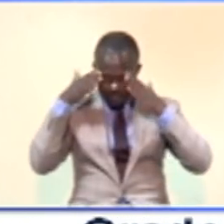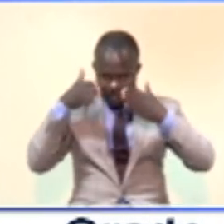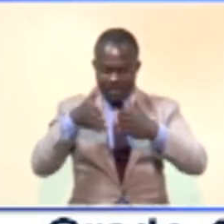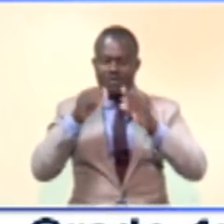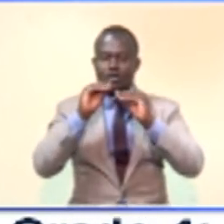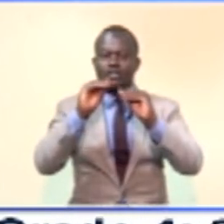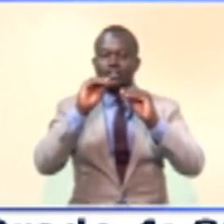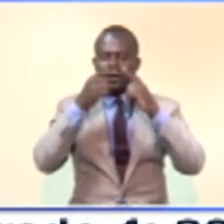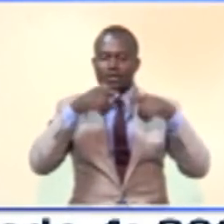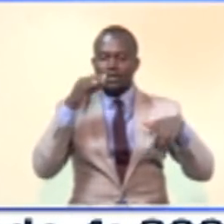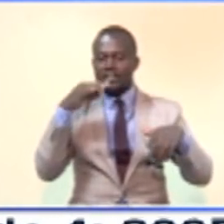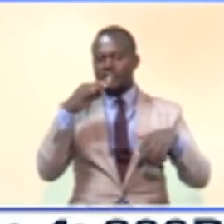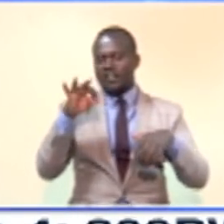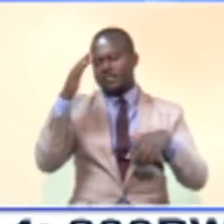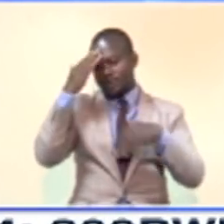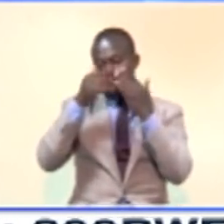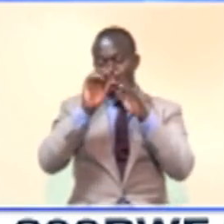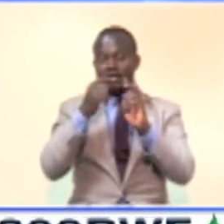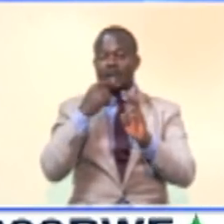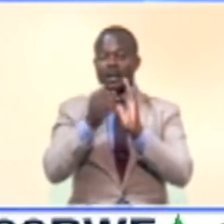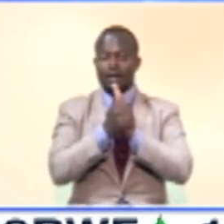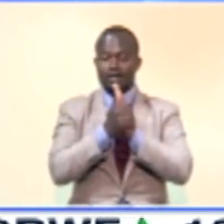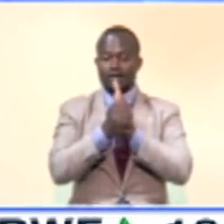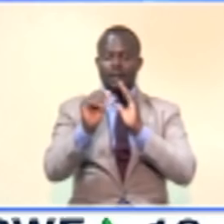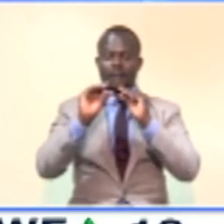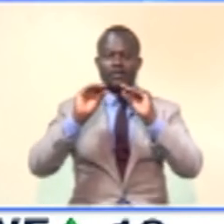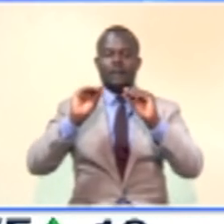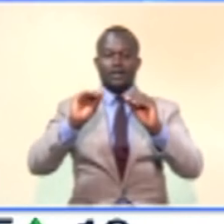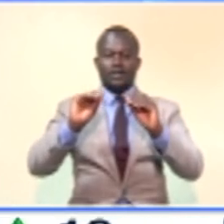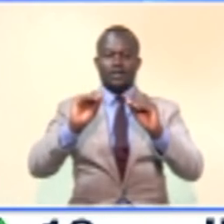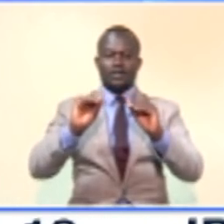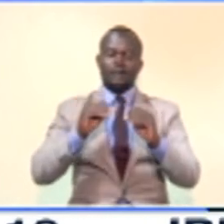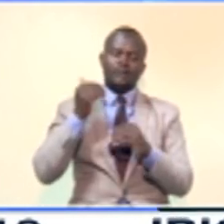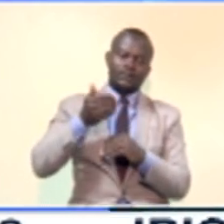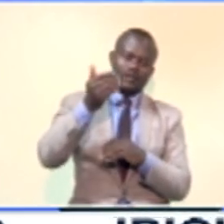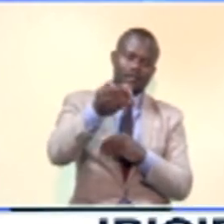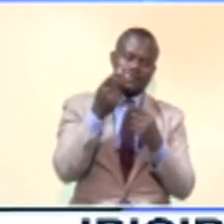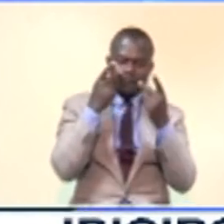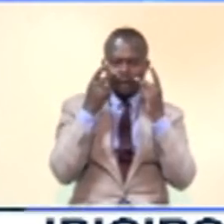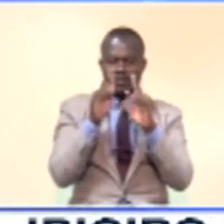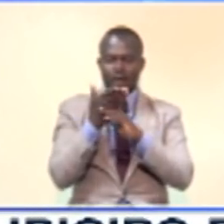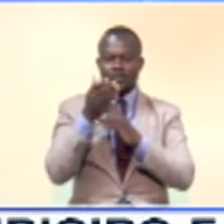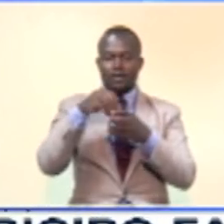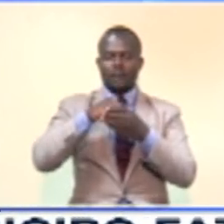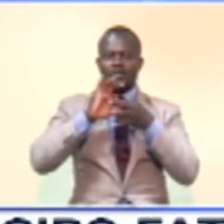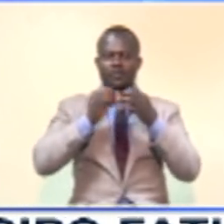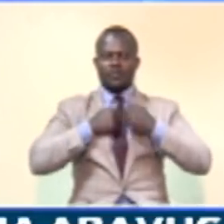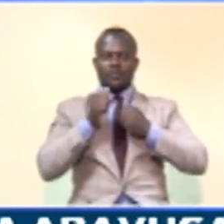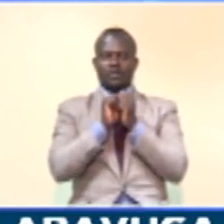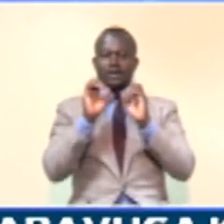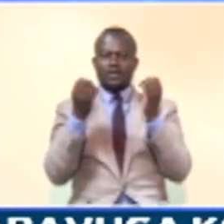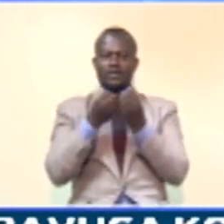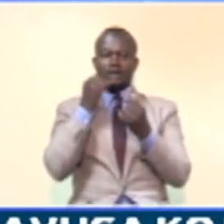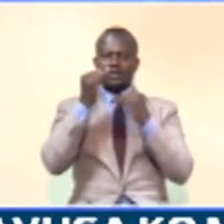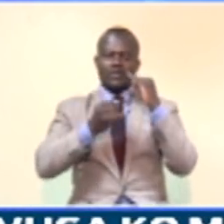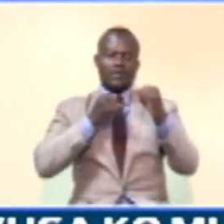kwigisha ururimi rw'Igifaransa, dore ko ngo hari inzobere zirwigisha zigenda ziboneka binyuze mu bufatanye bw'u Rwanda n'umuryango mpuzamahanga